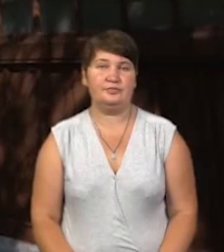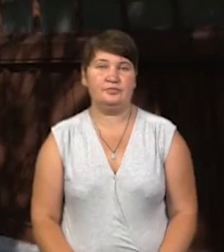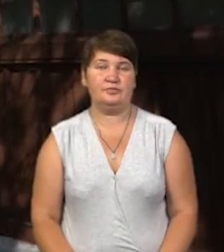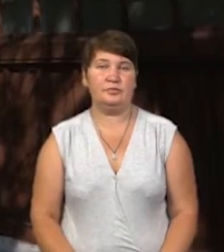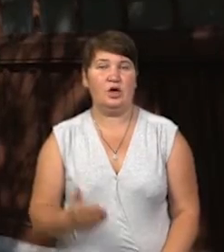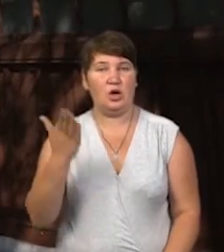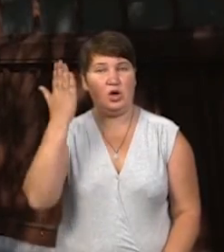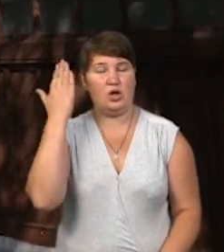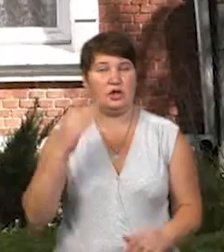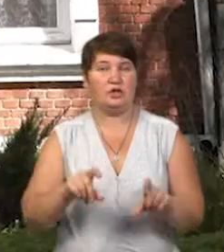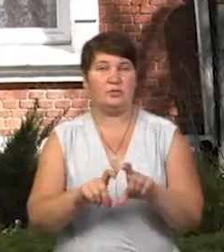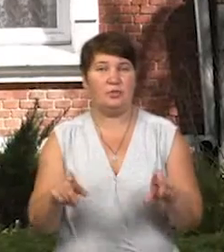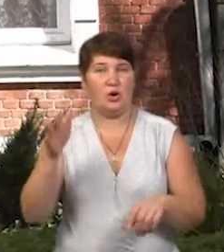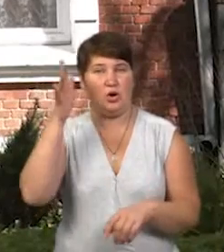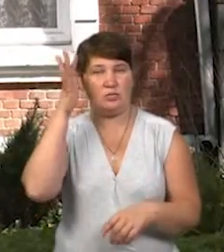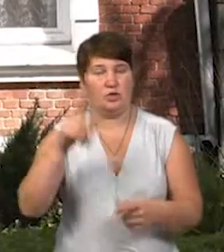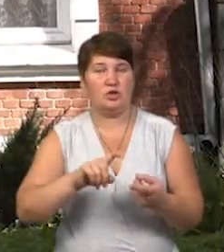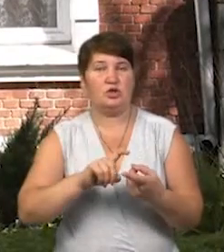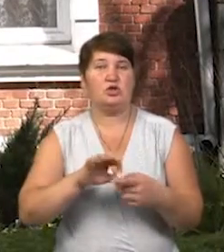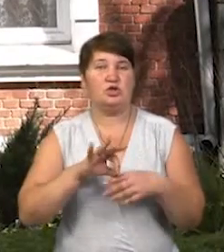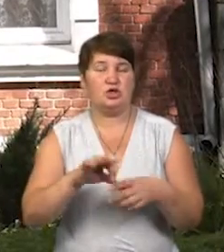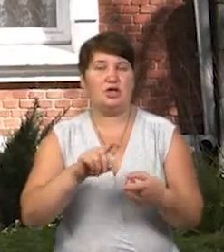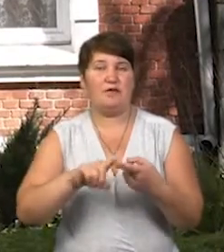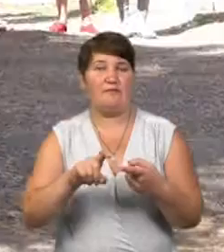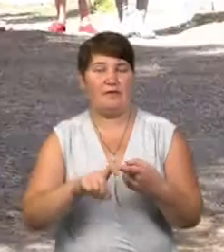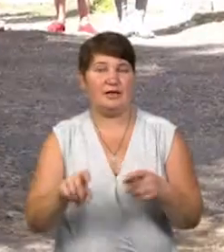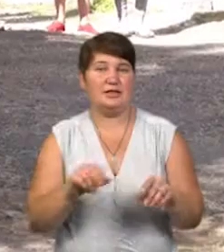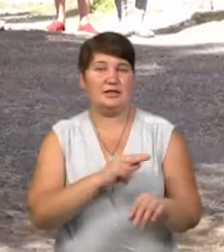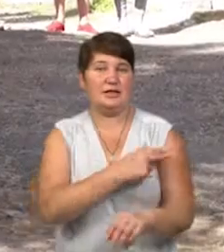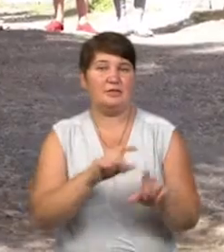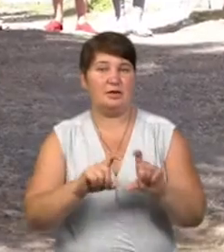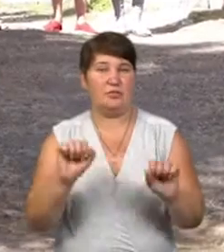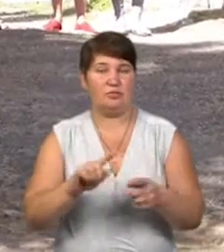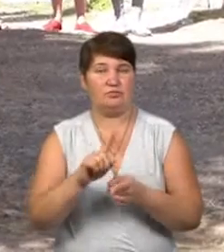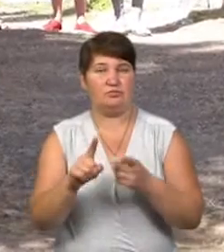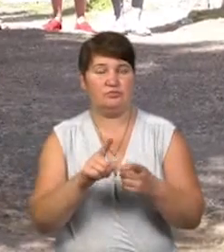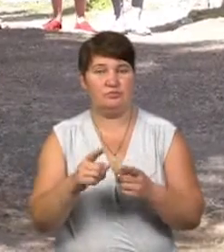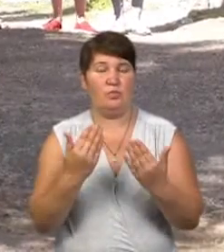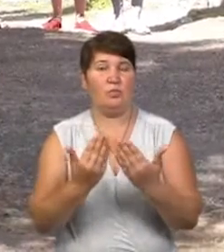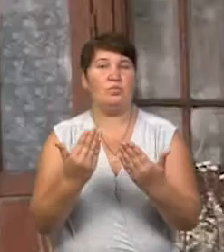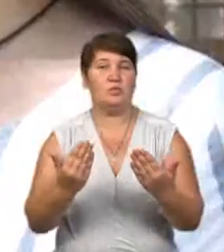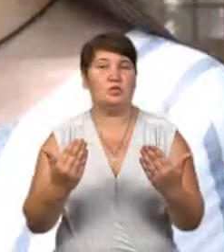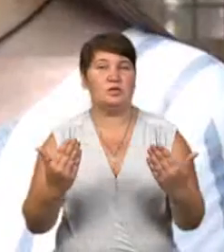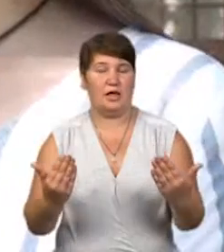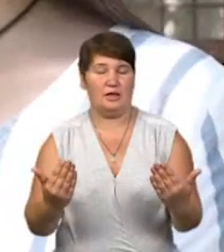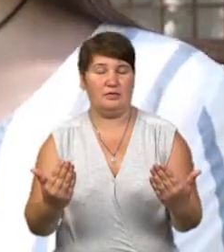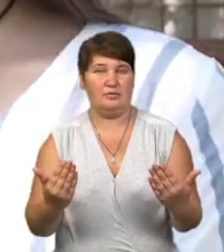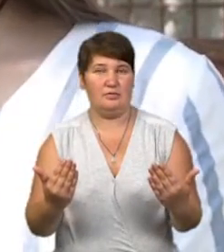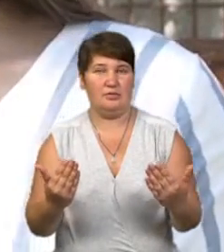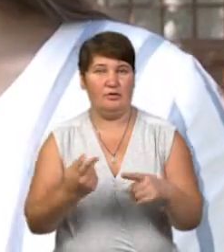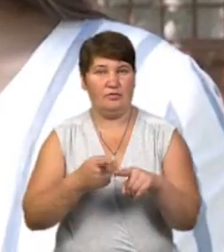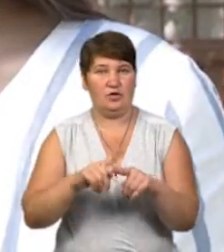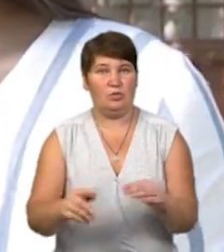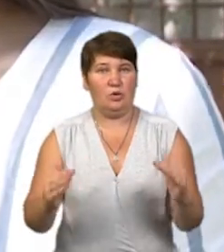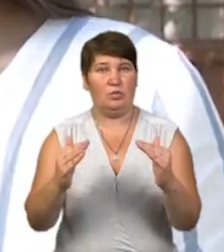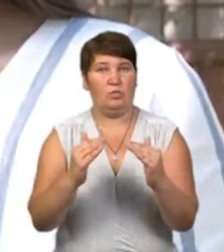Колишнє приміщення Коломийського шкірвендиспансеру може перетворитися у музейно-виставковий центр. У цьому будинку могло